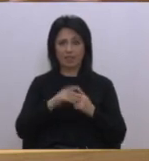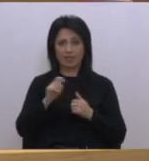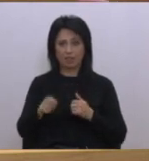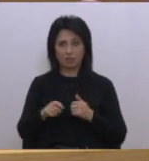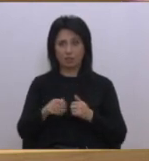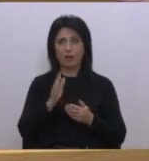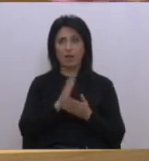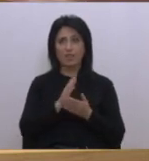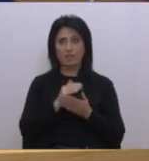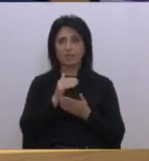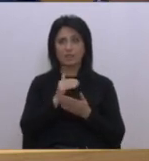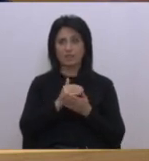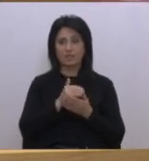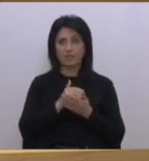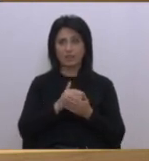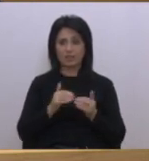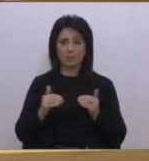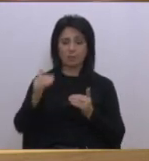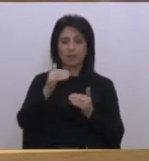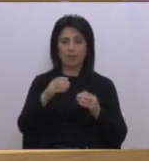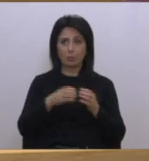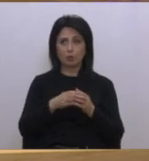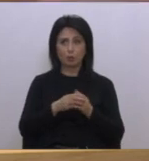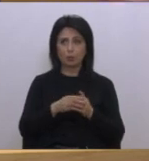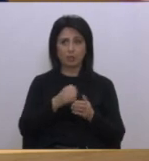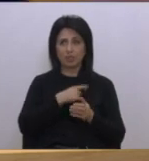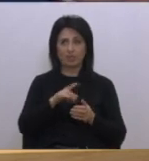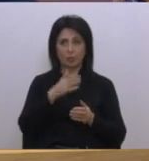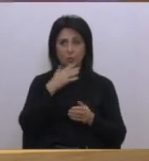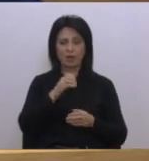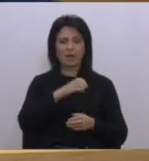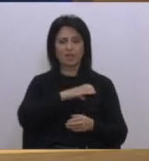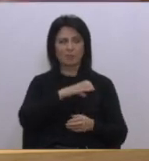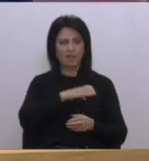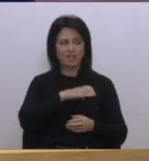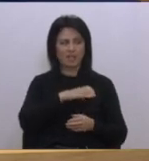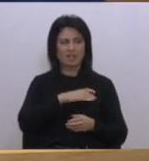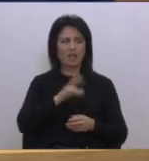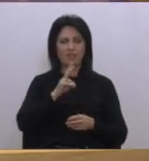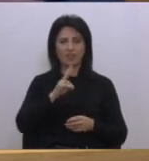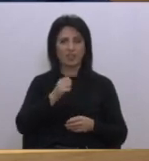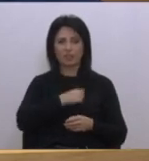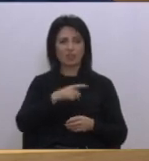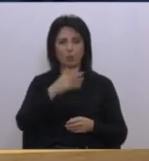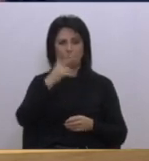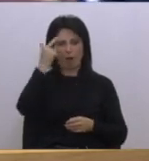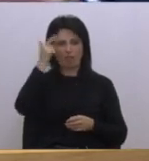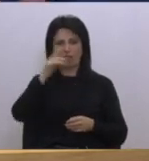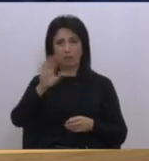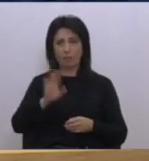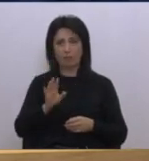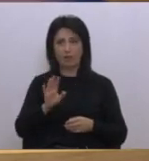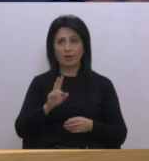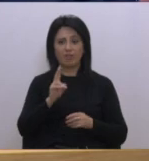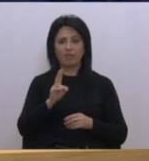ანუ არსებულ სისტემაში პრივილეგირებული ჯგუფები არ გადიან ჯარში. დიდრები, ვიღაცების რაღაც განათლებულები და ამ შემდეგ და